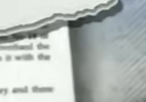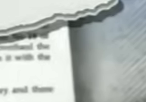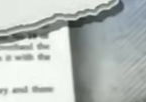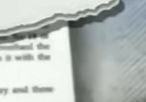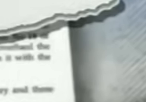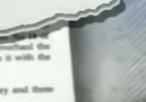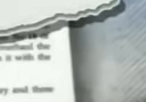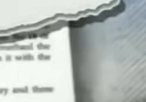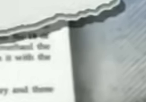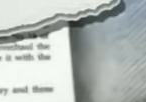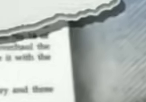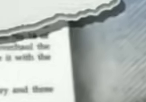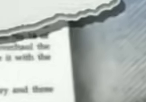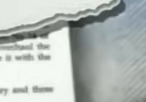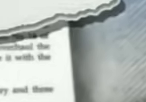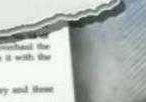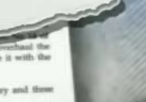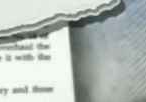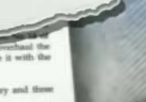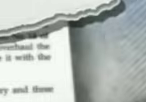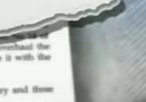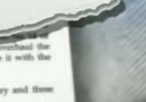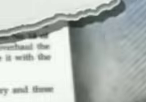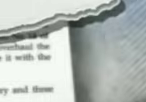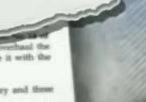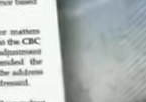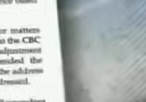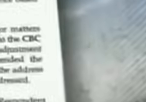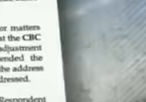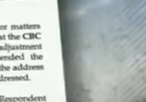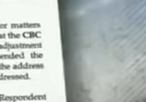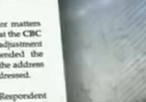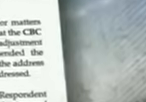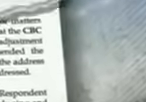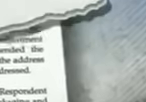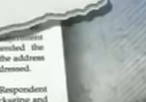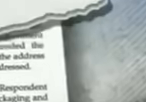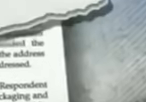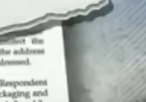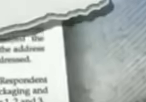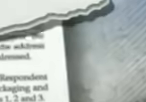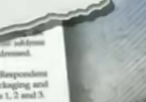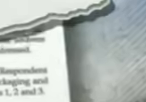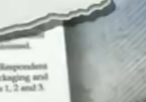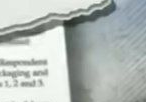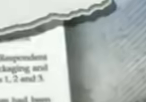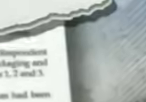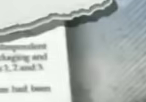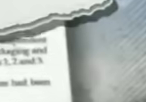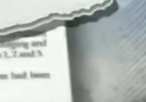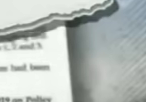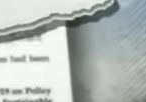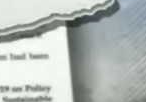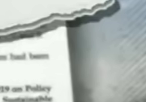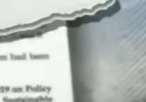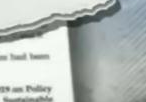kukubaliwa na bunge la kitaifa kuhusiana na kubadilishwa au kuendeleza mfumo wa elimu nchini. Isitoshe, malalamishi ya Amina Mohamed aliyekuwa waziri wa elimu